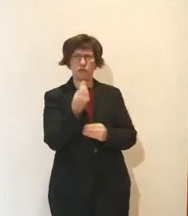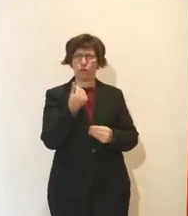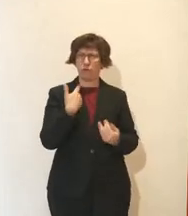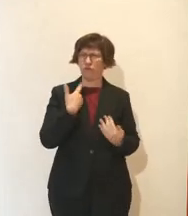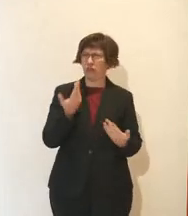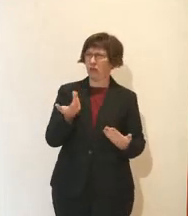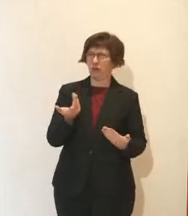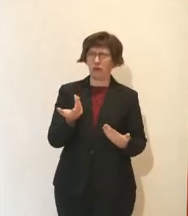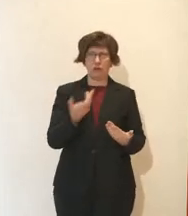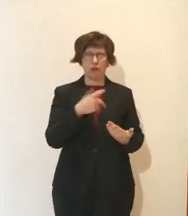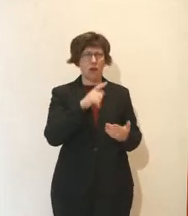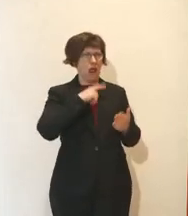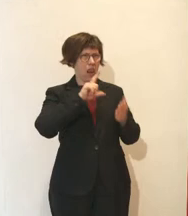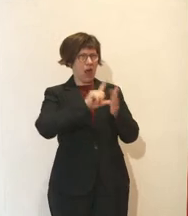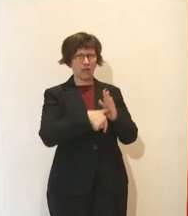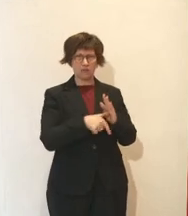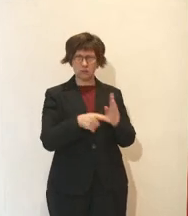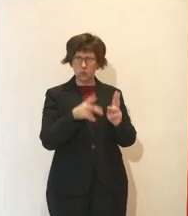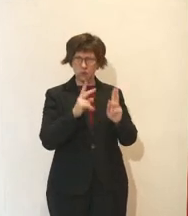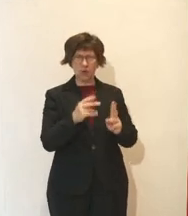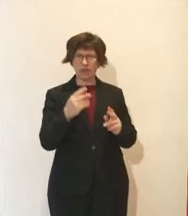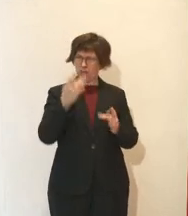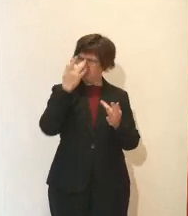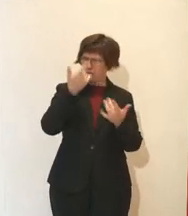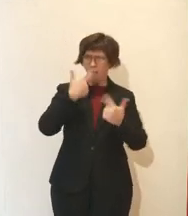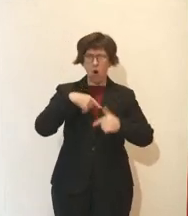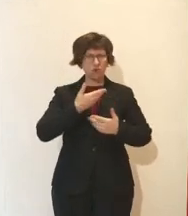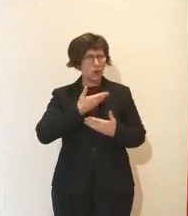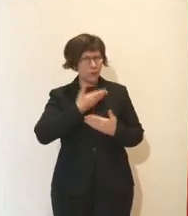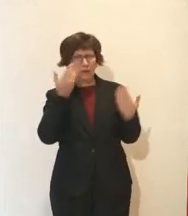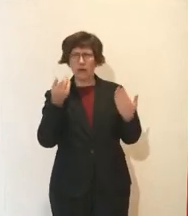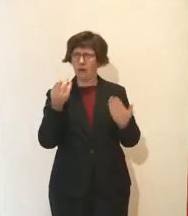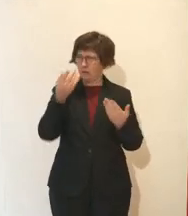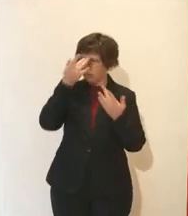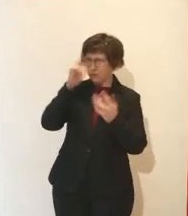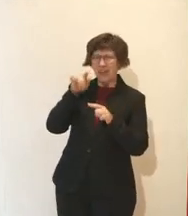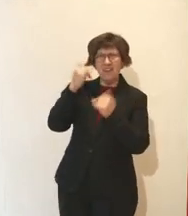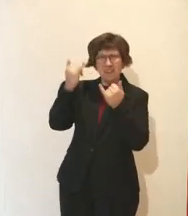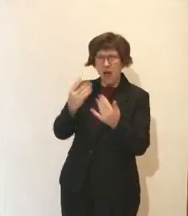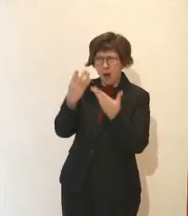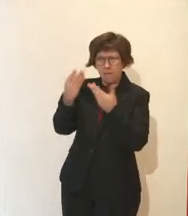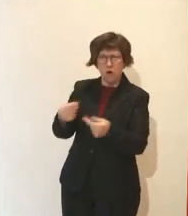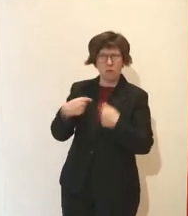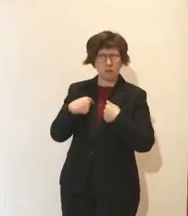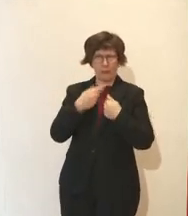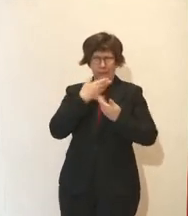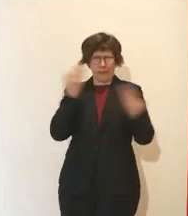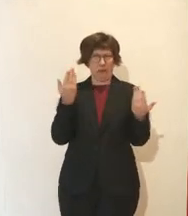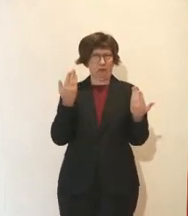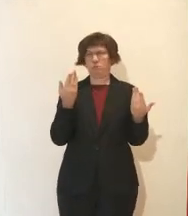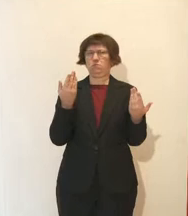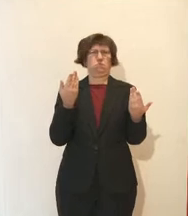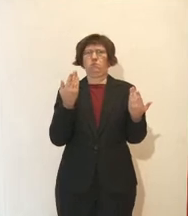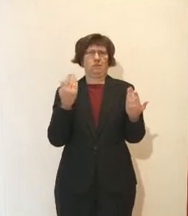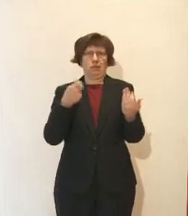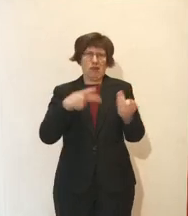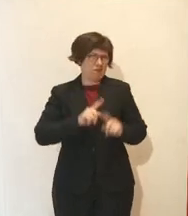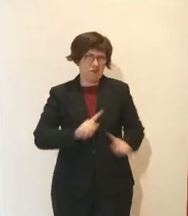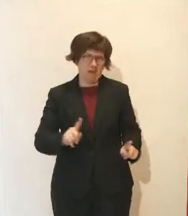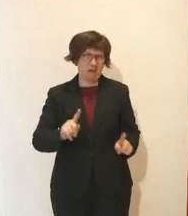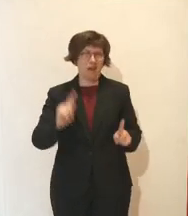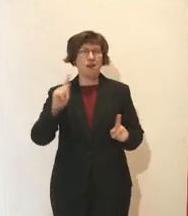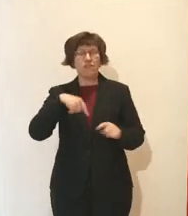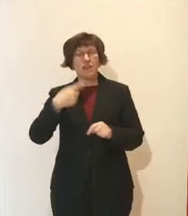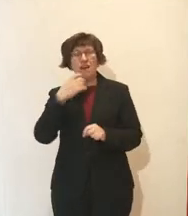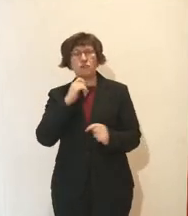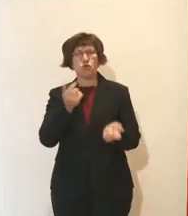haben dass ihre leistung nicht so anerkannt werden wie die anderer wir haben uns sehr dafür eingesetzt dass in dieser